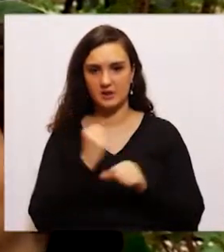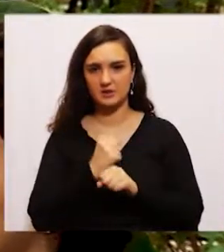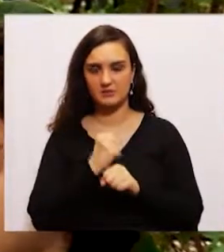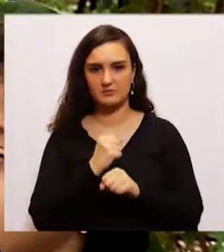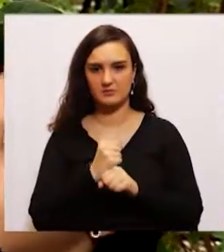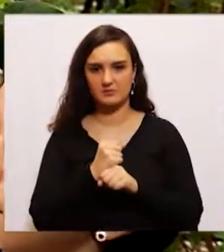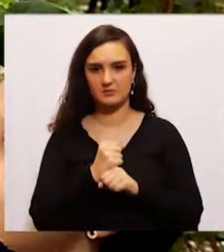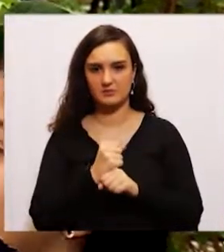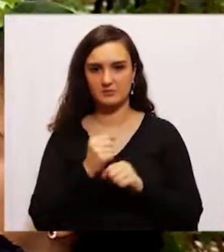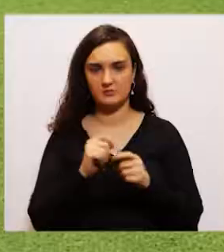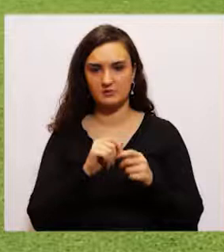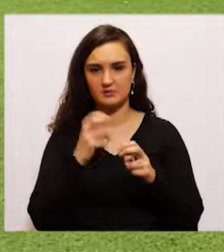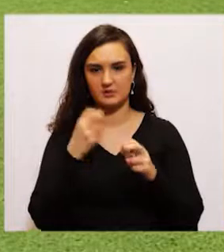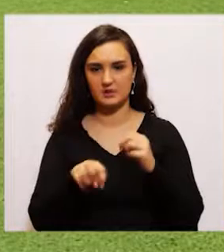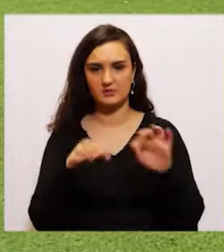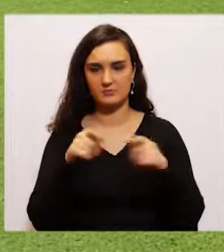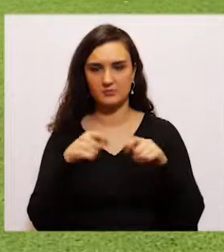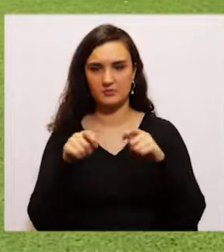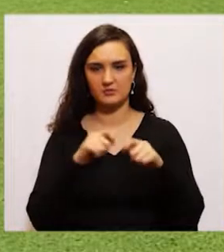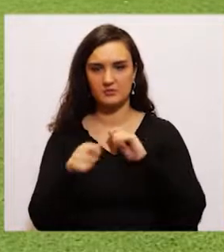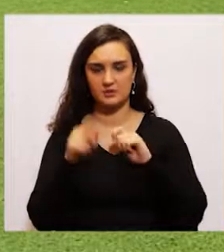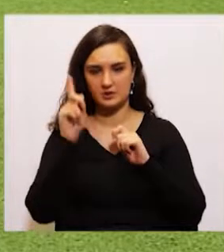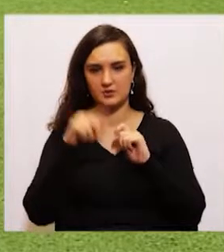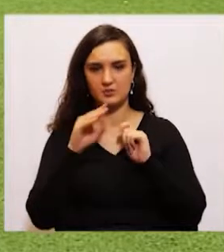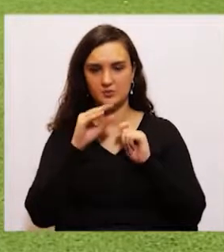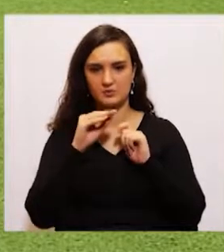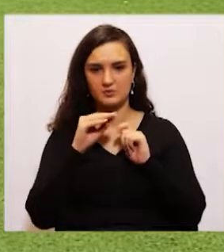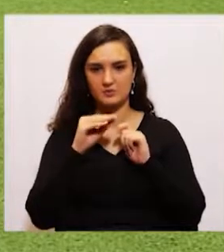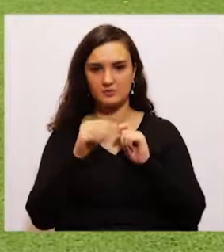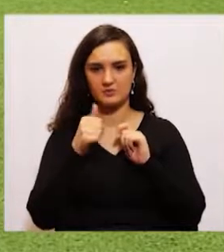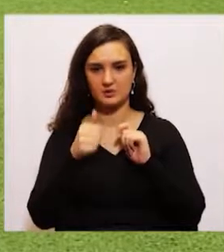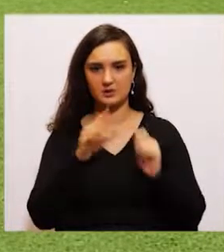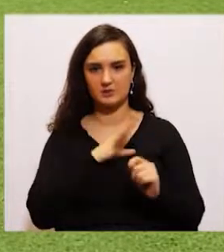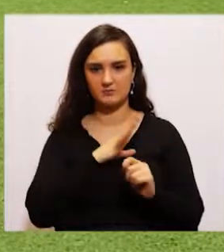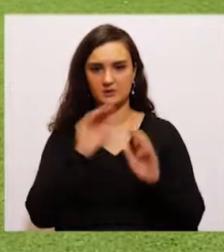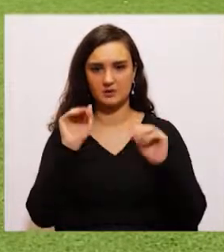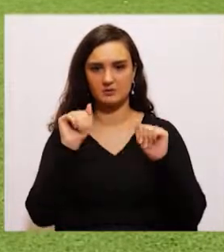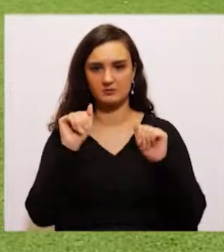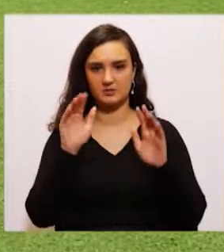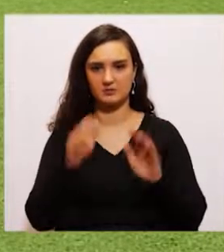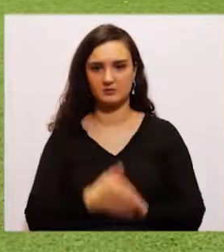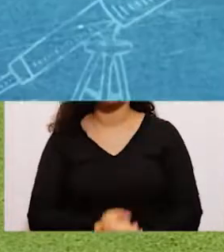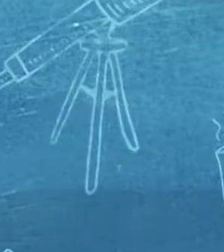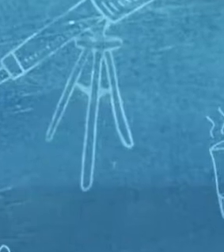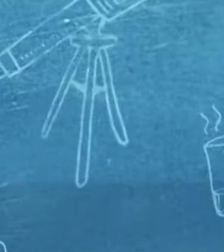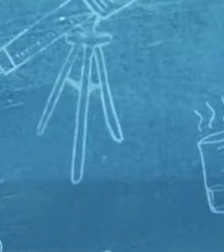აკეთებ, აფერადებ და გახევ ბოლო-ბოლო ფურცოს. ყოველთვის იცოდეთ, როდის დაამთავრებთ, კარგად იყავით, დაყვამდის.